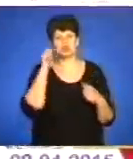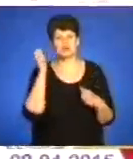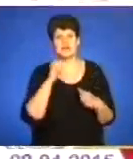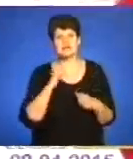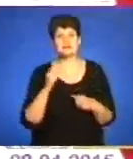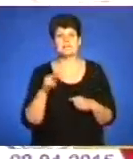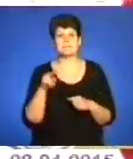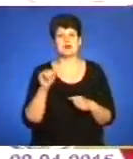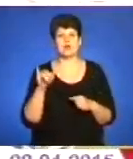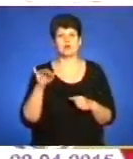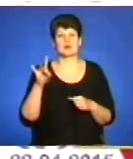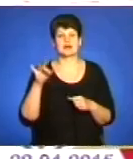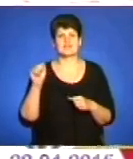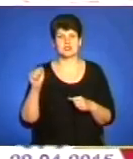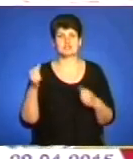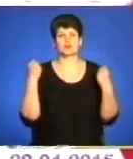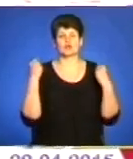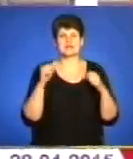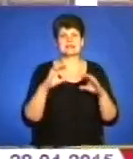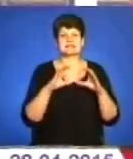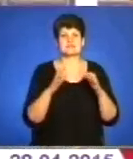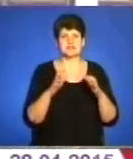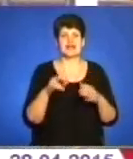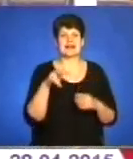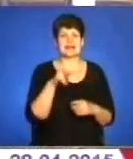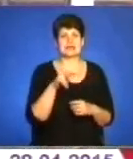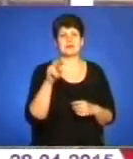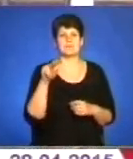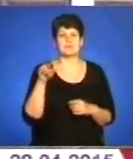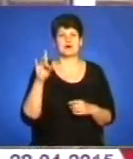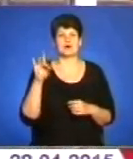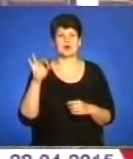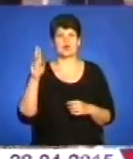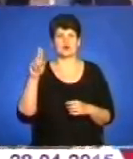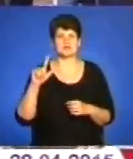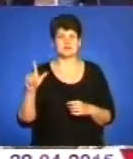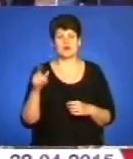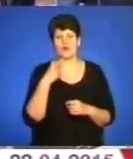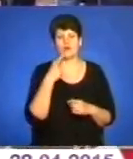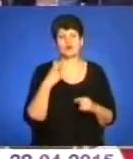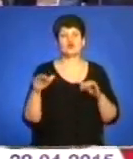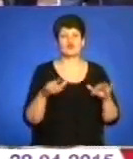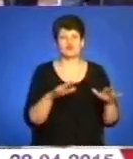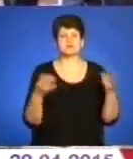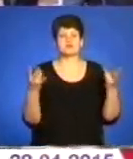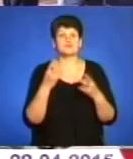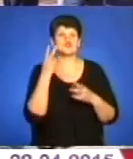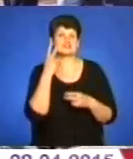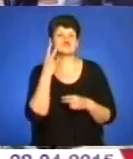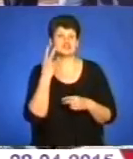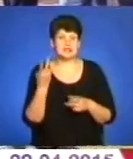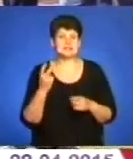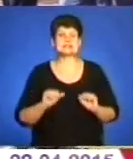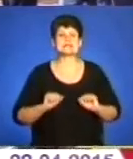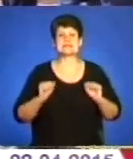класу з пауерліфтингу, чемпіонка світу жиму лежачи Лілія Проць. Кажуть, що рухатися потрібно завжди, тобто